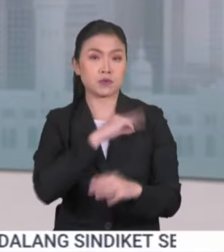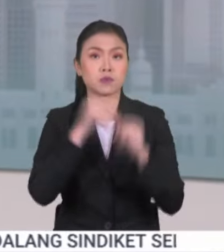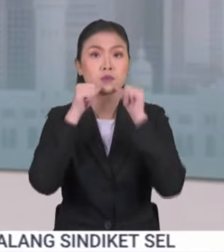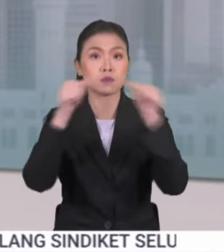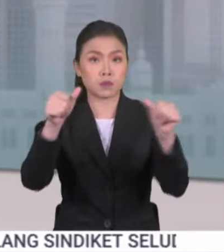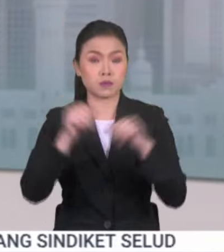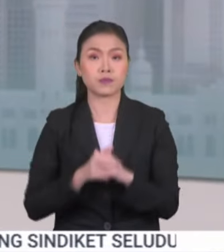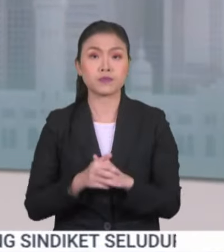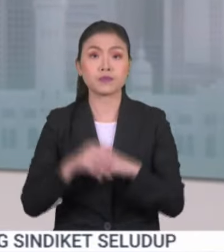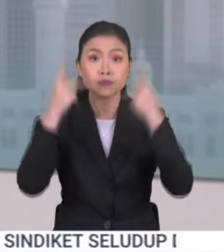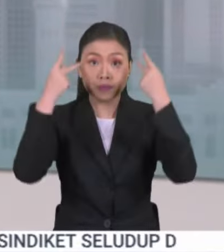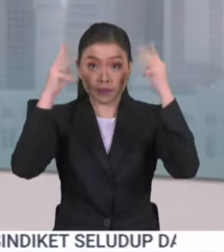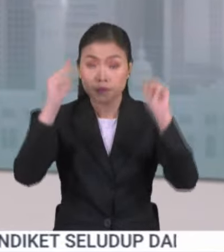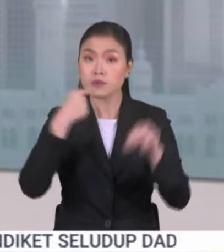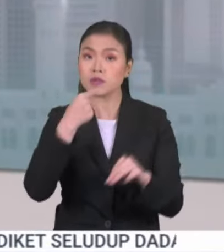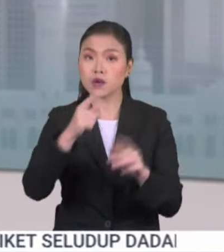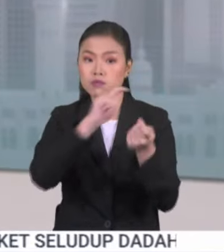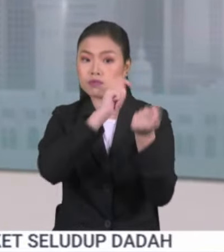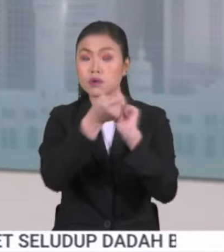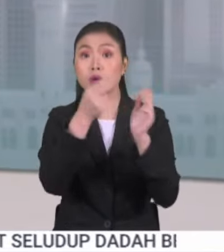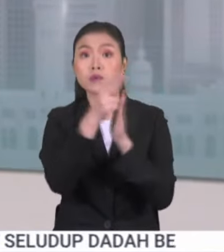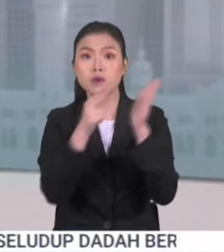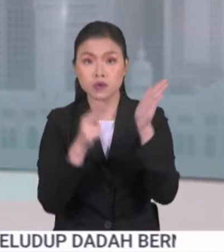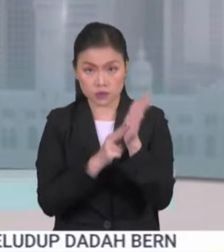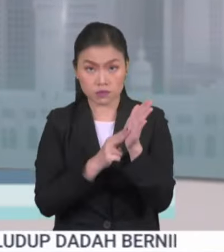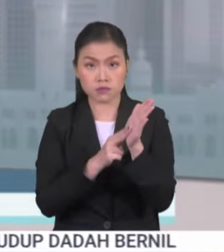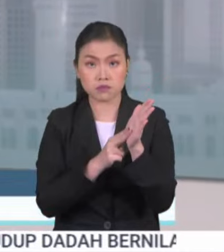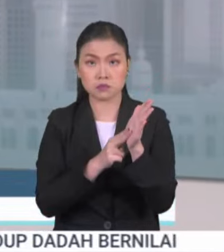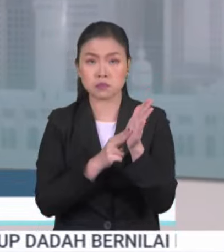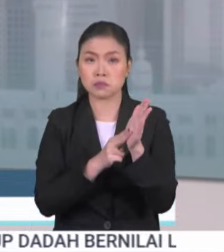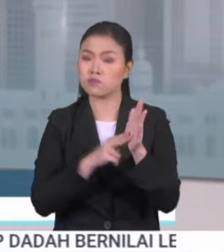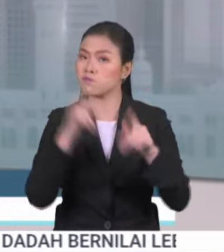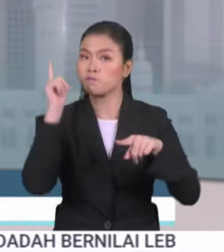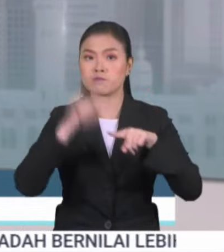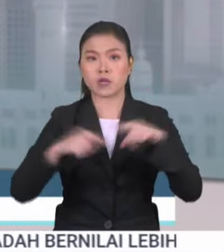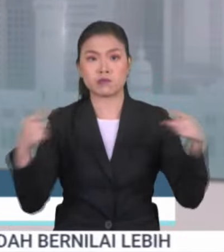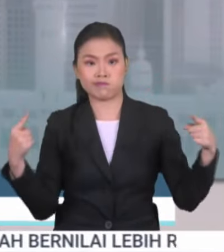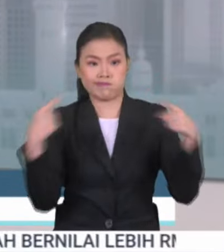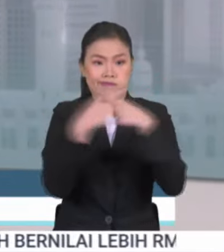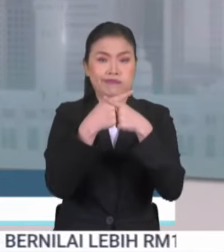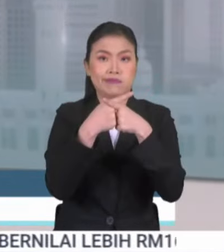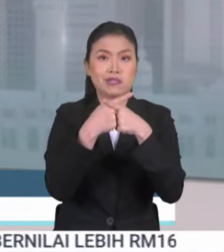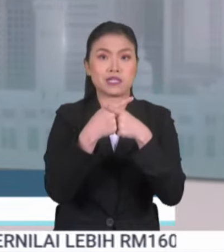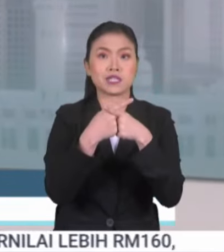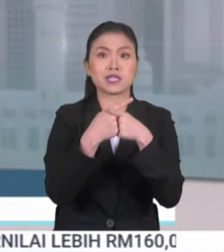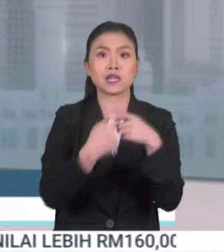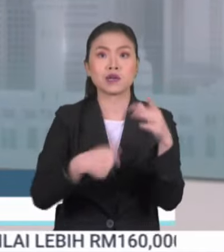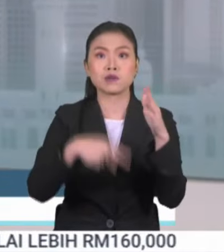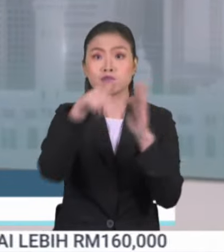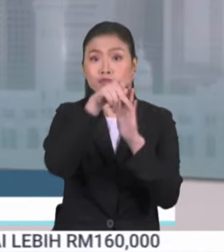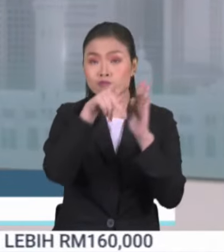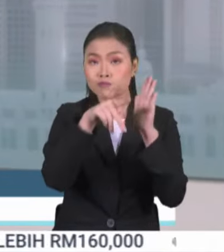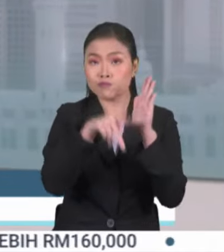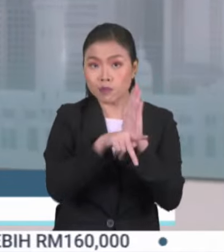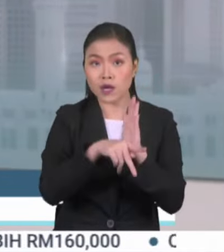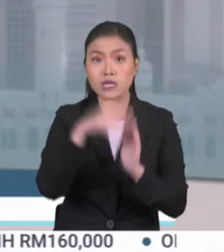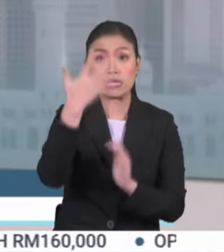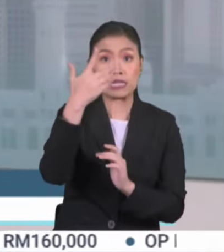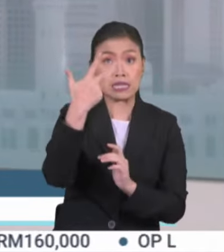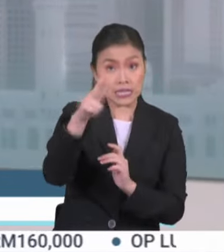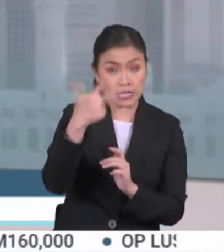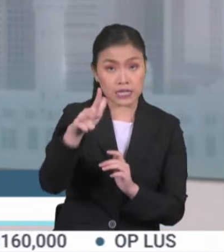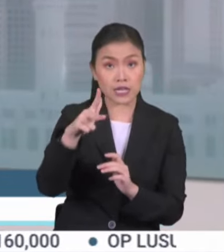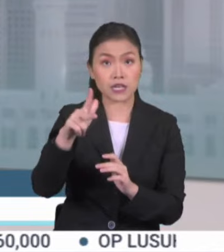awam. Perdana Menteri berkata pindaan undang-undang itu bagaimanapun tidak boleh bercanggah dengan perkara 13